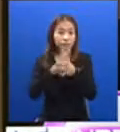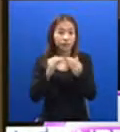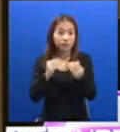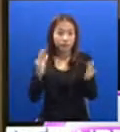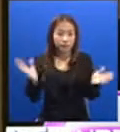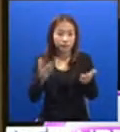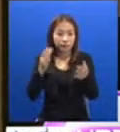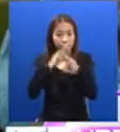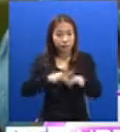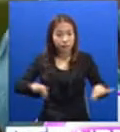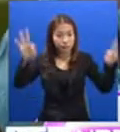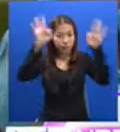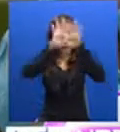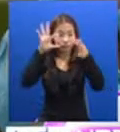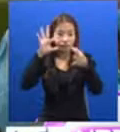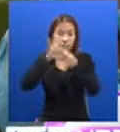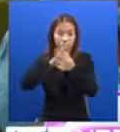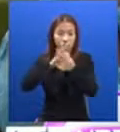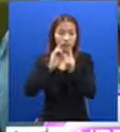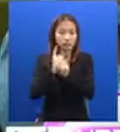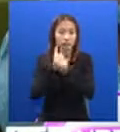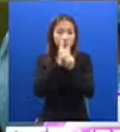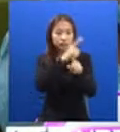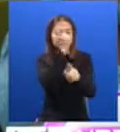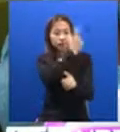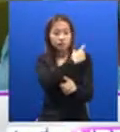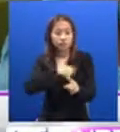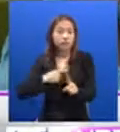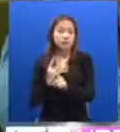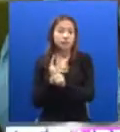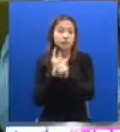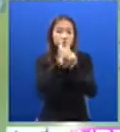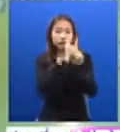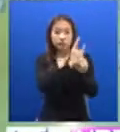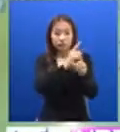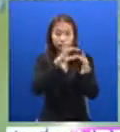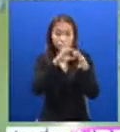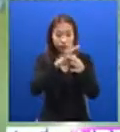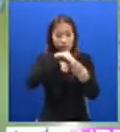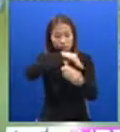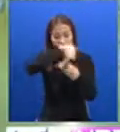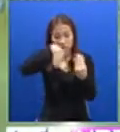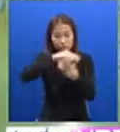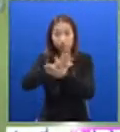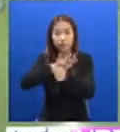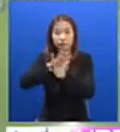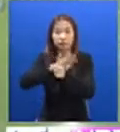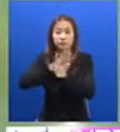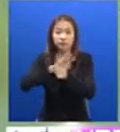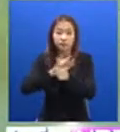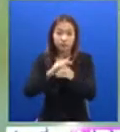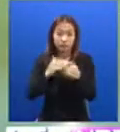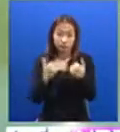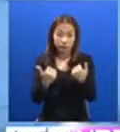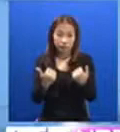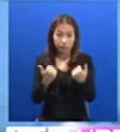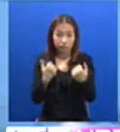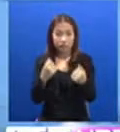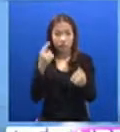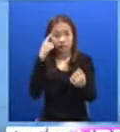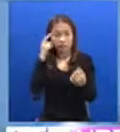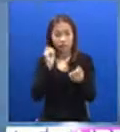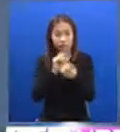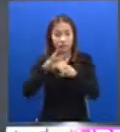ความสำคัญในกระแสพระราชดำรัสของพระบาทสมเด็จพระเจ้าอยู่หัวเรื่องเศรษฐกิจพอเพียงซึ่งเป็นหลักคิดหลักปฏิบัติที่